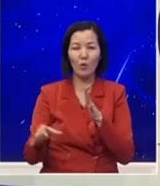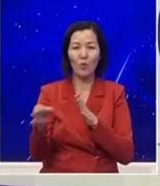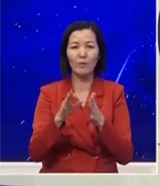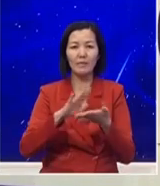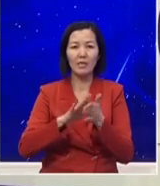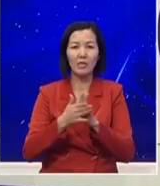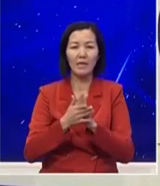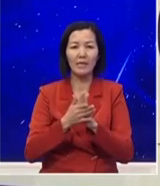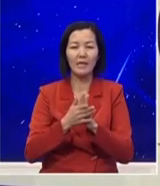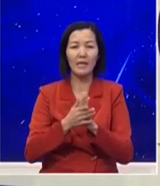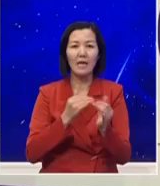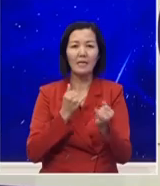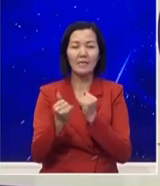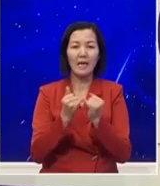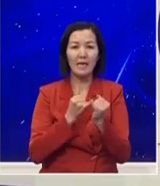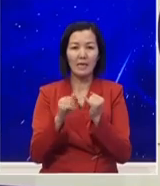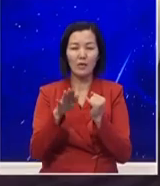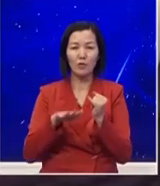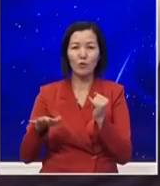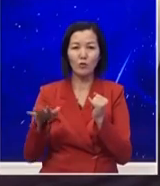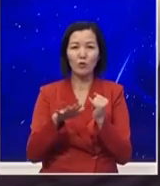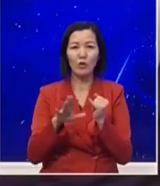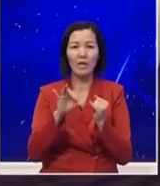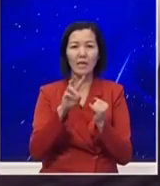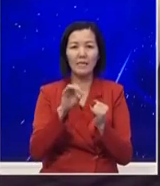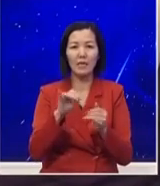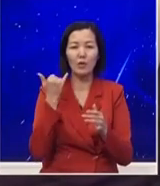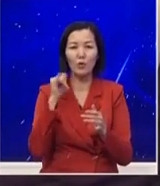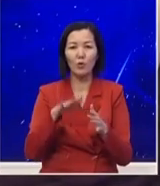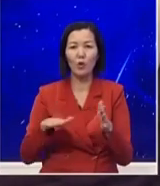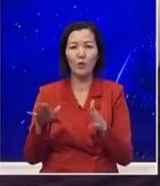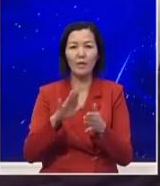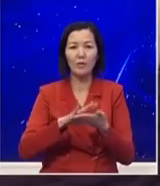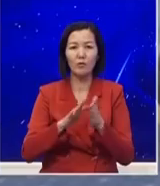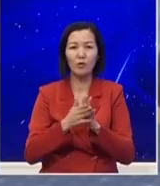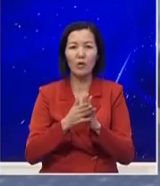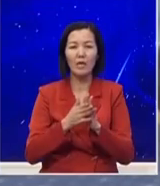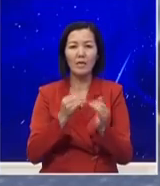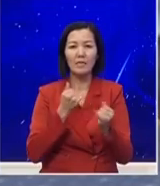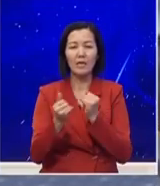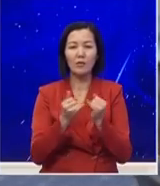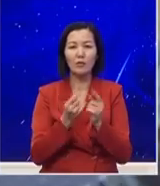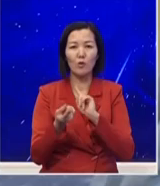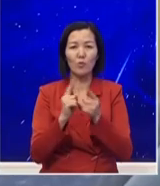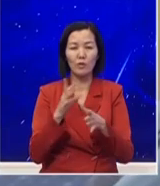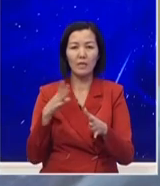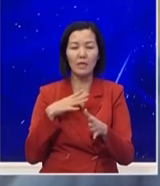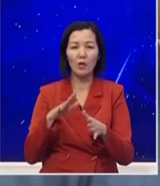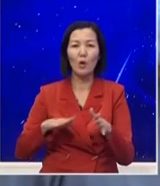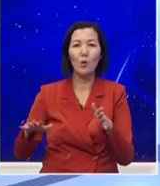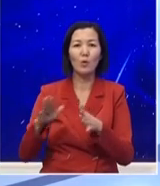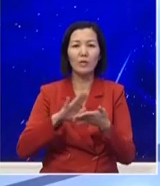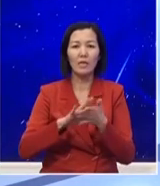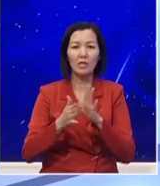облыста эпид ахуал сары түсті. Соның ішінде Ескелдімен Ұйғыр ауданында эпид түсі сары түске өзгерді.